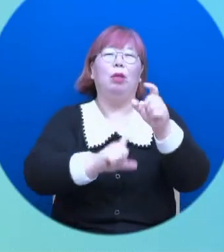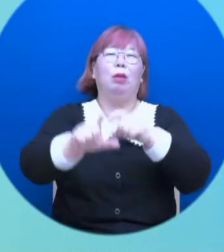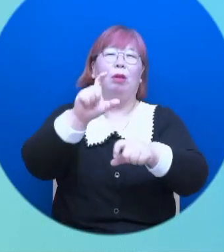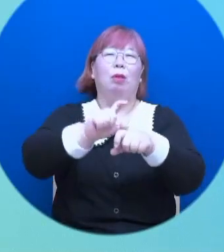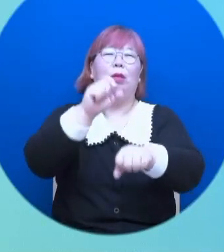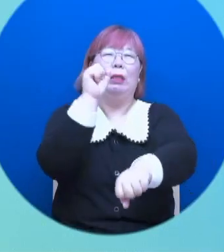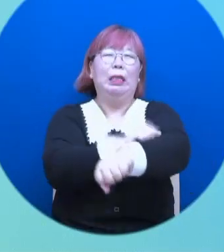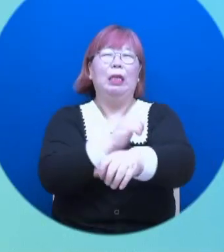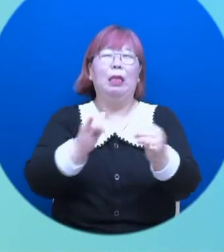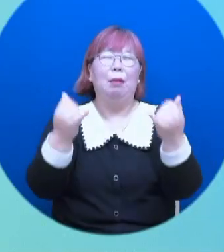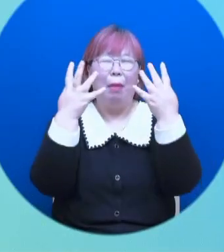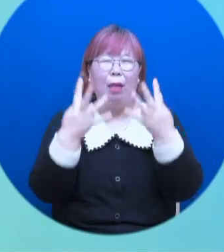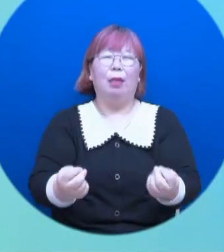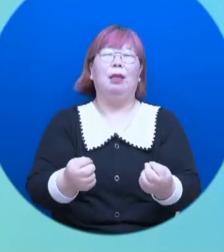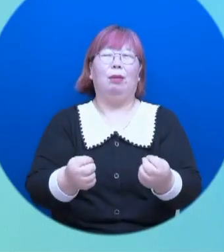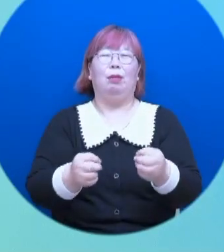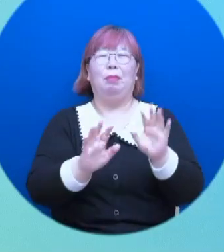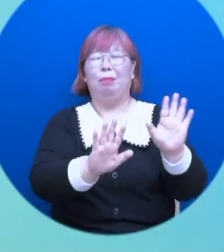많은데요, 뭐.